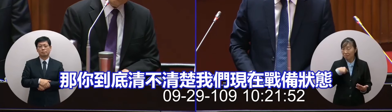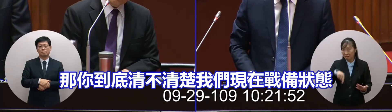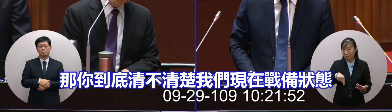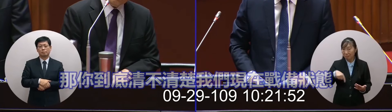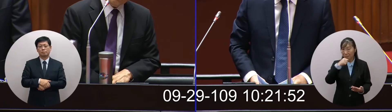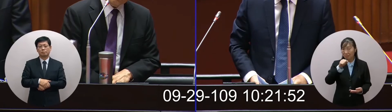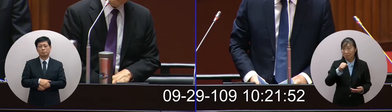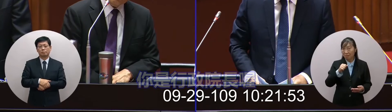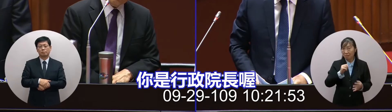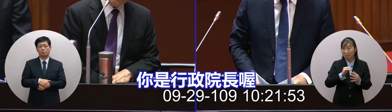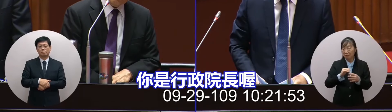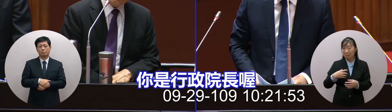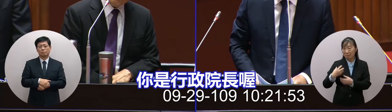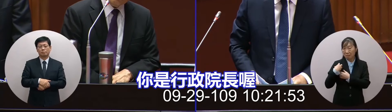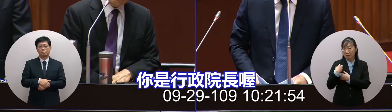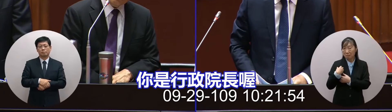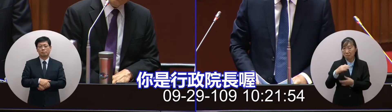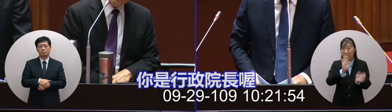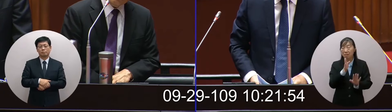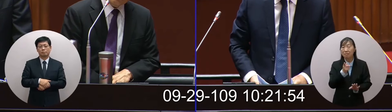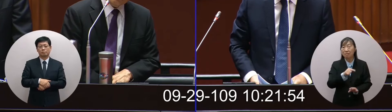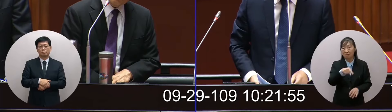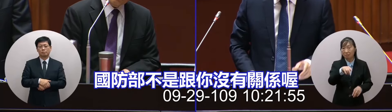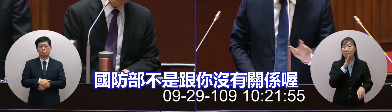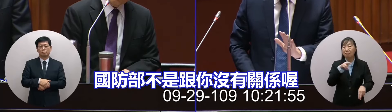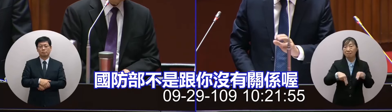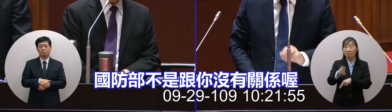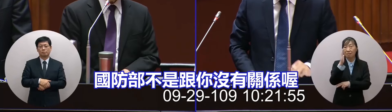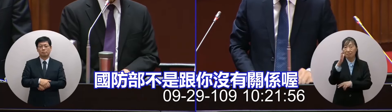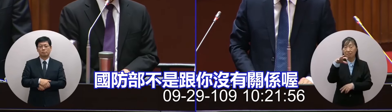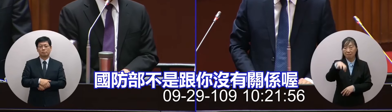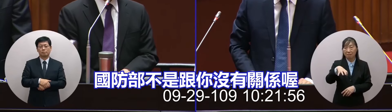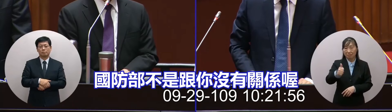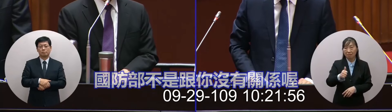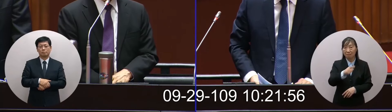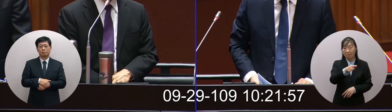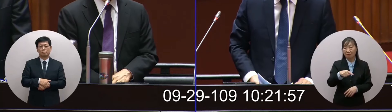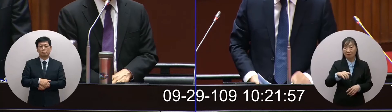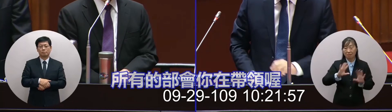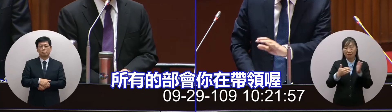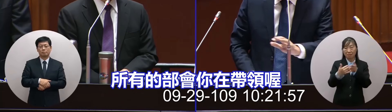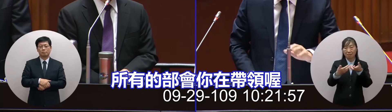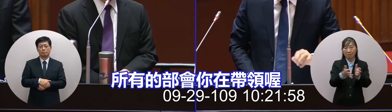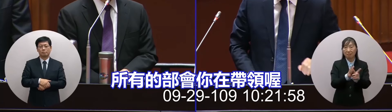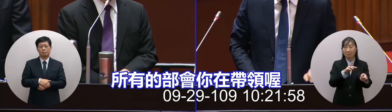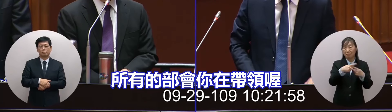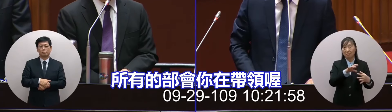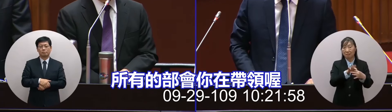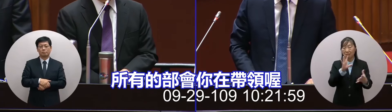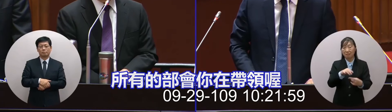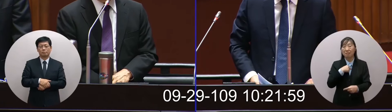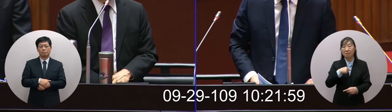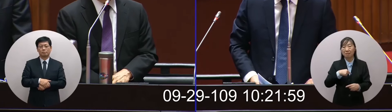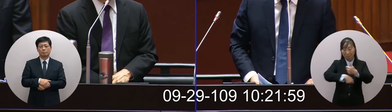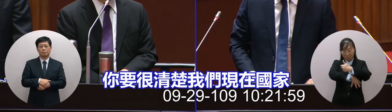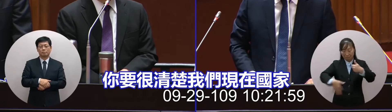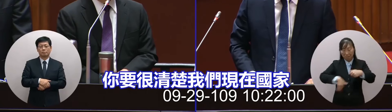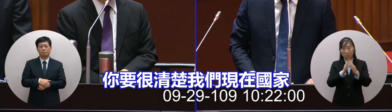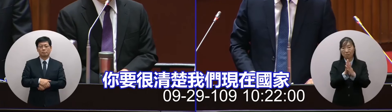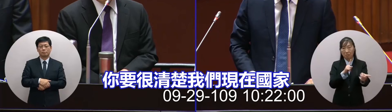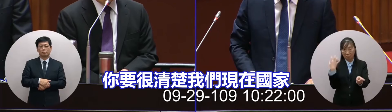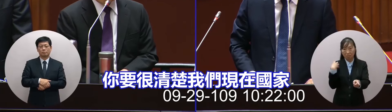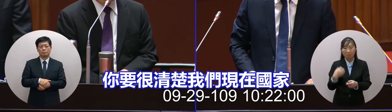战备状态？你是行政院长哦，国防部不是跟你没有关系哦，所有的部位你在带领哦，